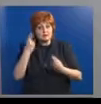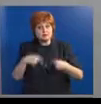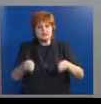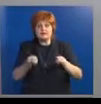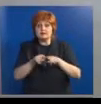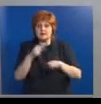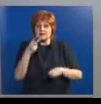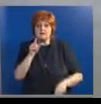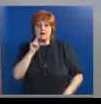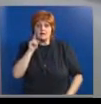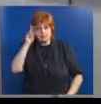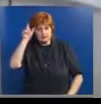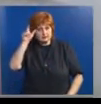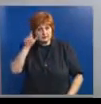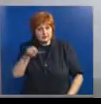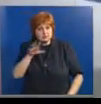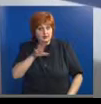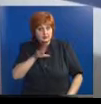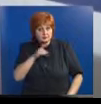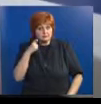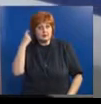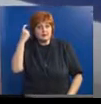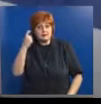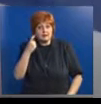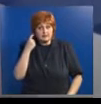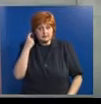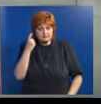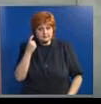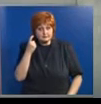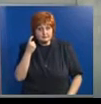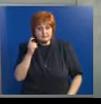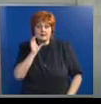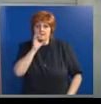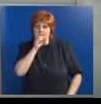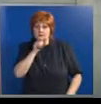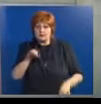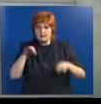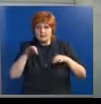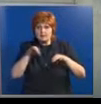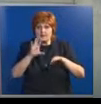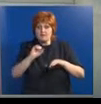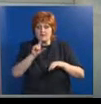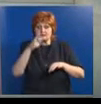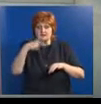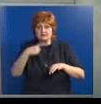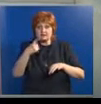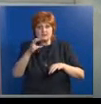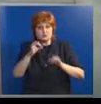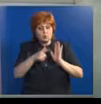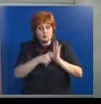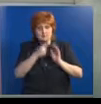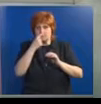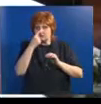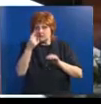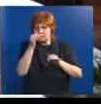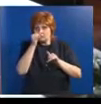такова. Двое молодых людей, находясь в состоянии сильного алкогольного опьянения, похитили автомобиль ВАЗ-2107, но далеко